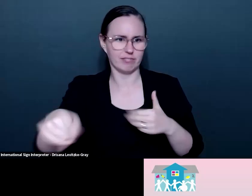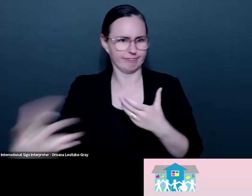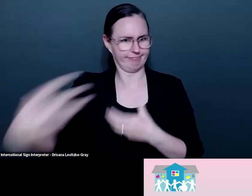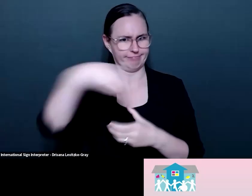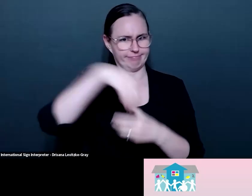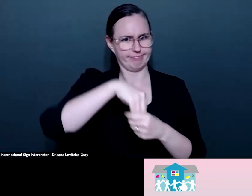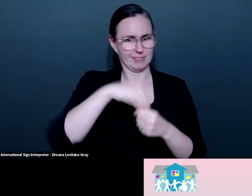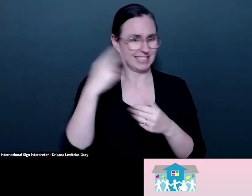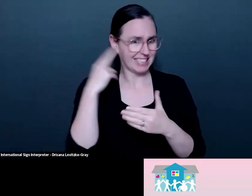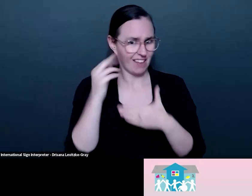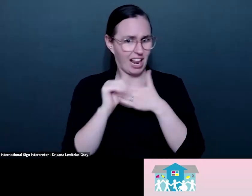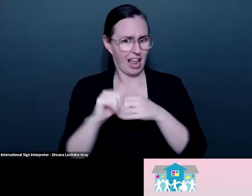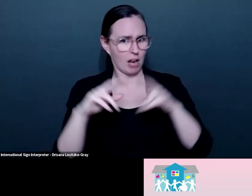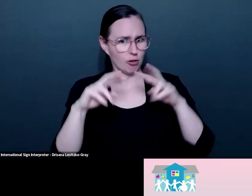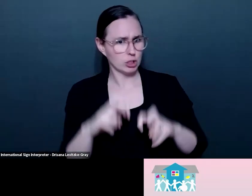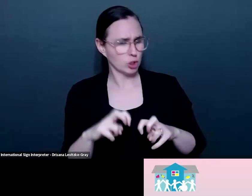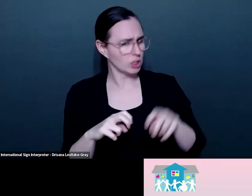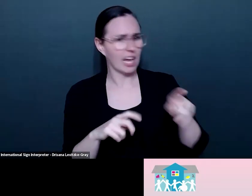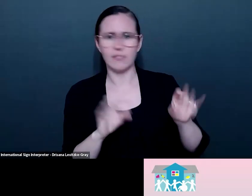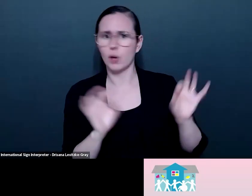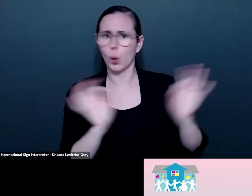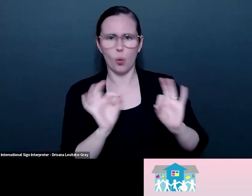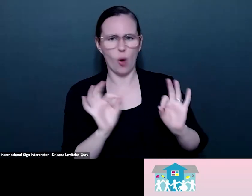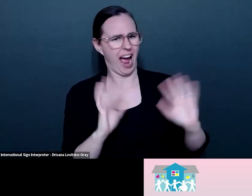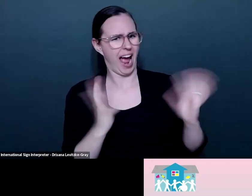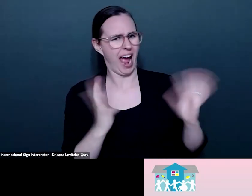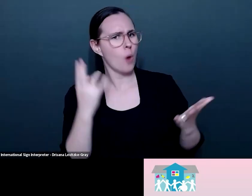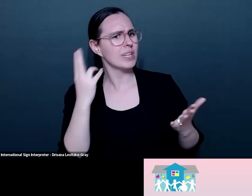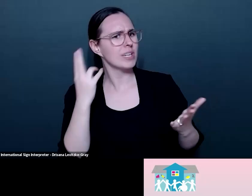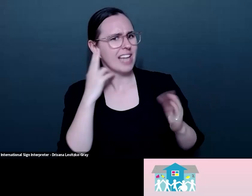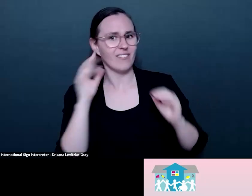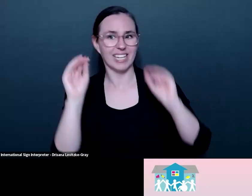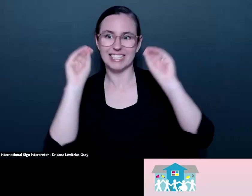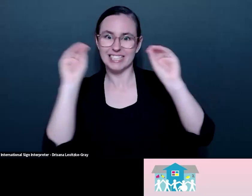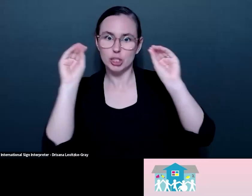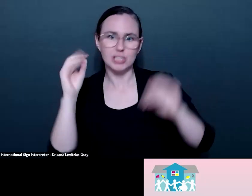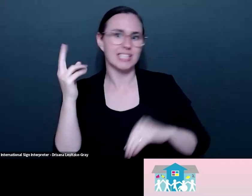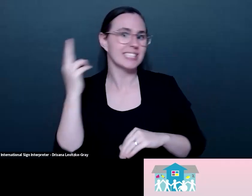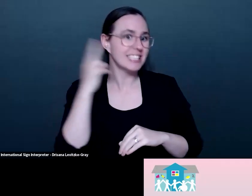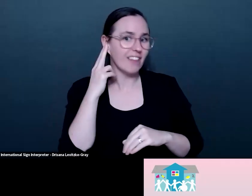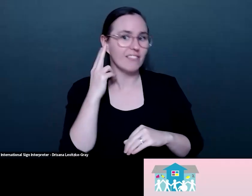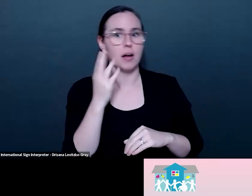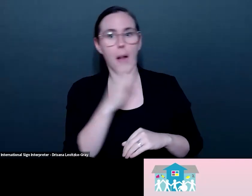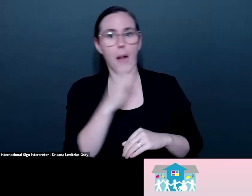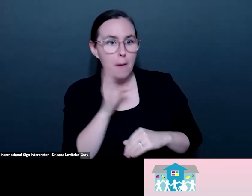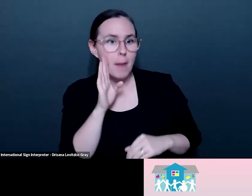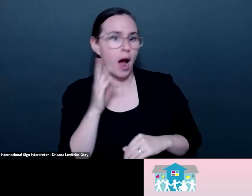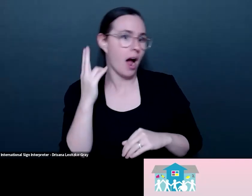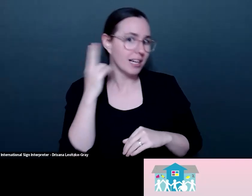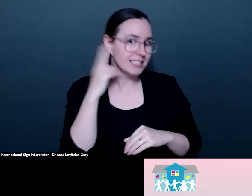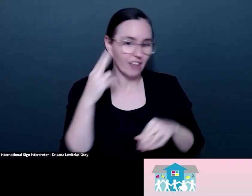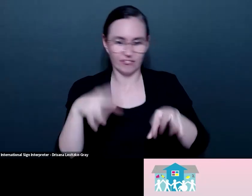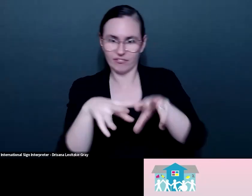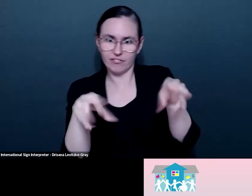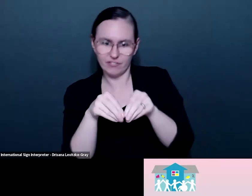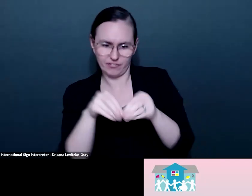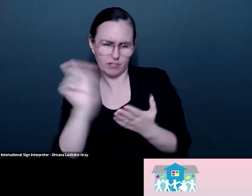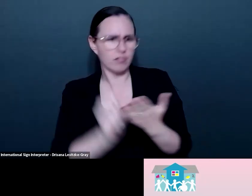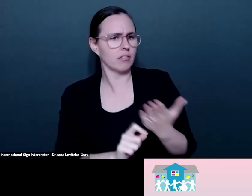d'informations aux professeurs? C'est-à-dire, ceci est un modèle